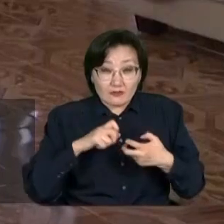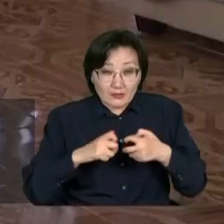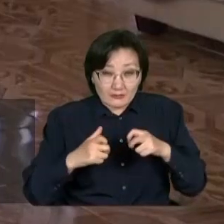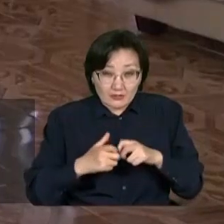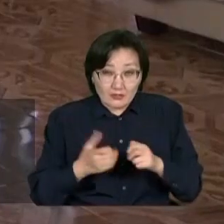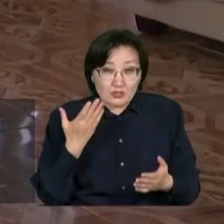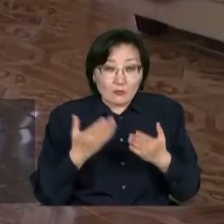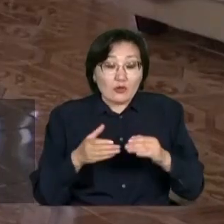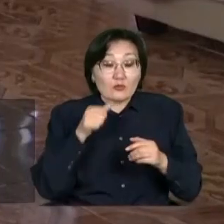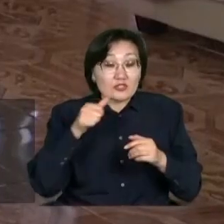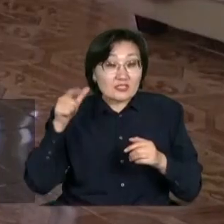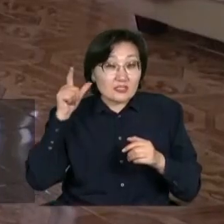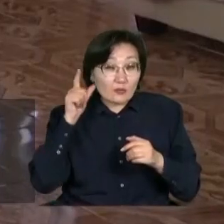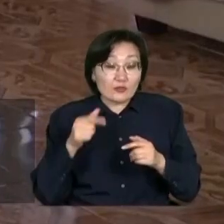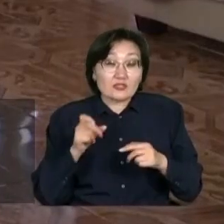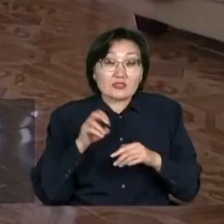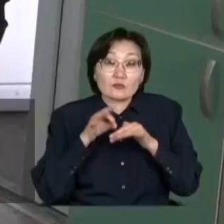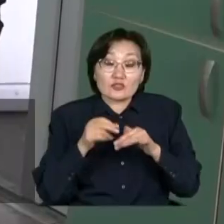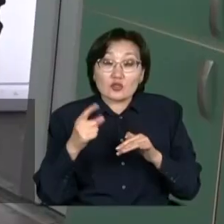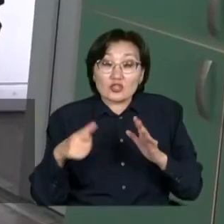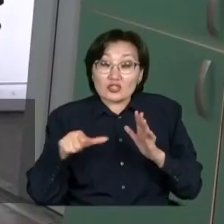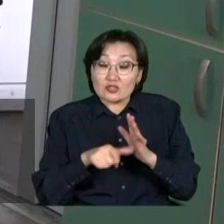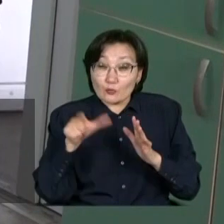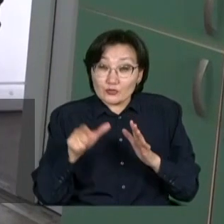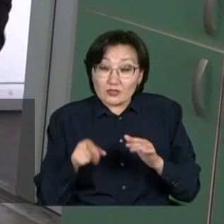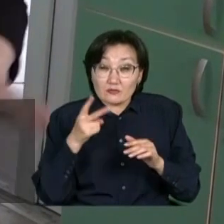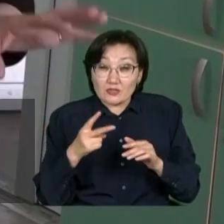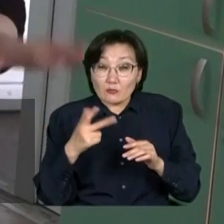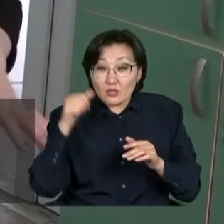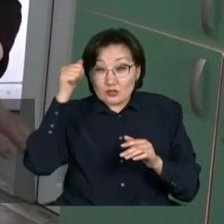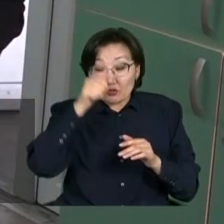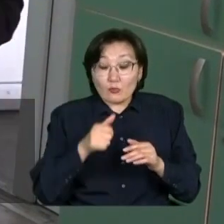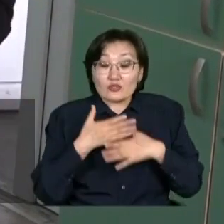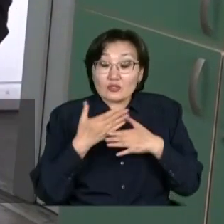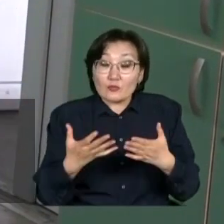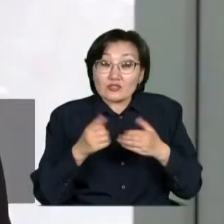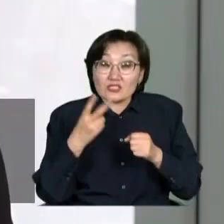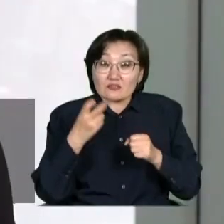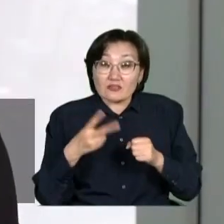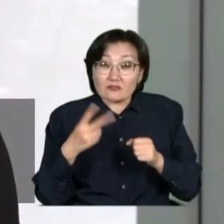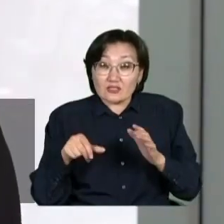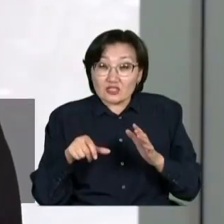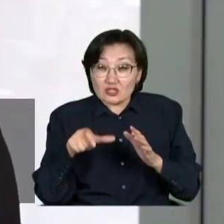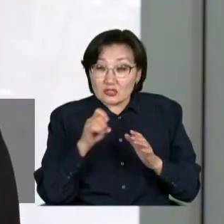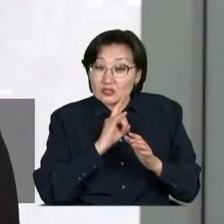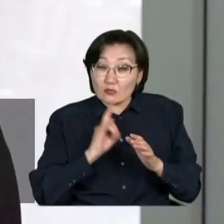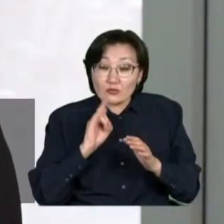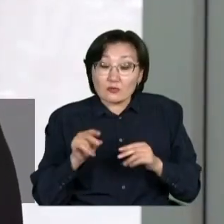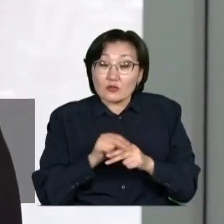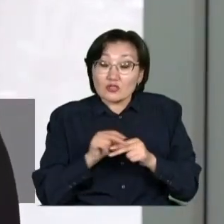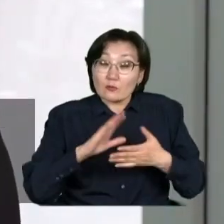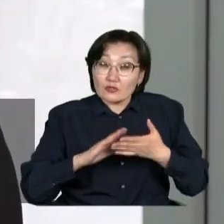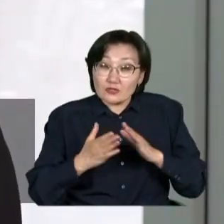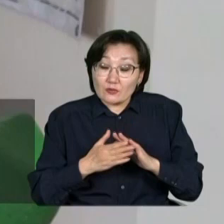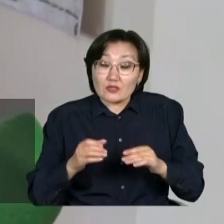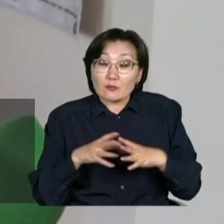проблемах. Если в позапрошлом году через приют прошли 136 человек, то в 2023 помощь получили 220 женщин. Для того, чтобы исправить ситуацию